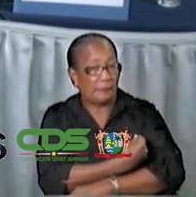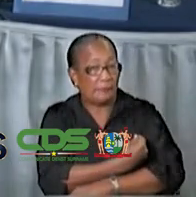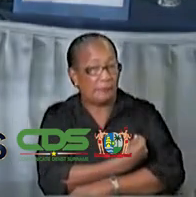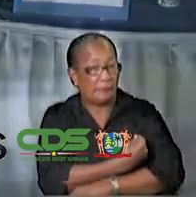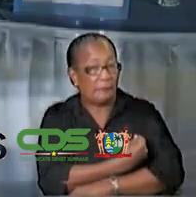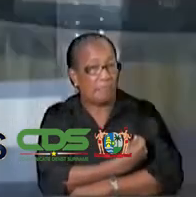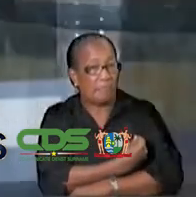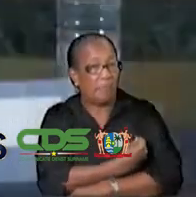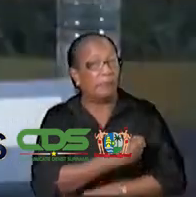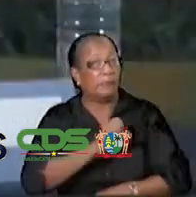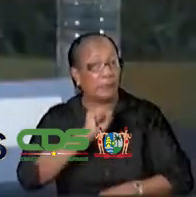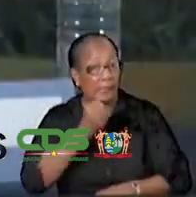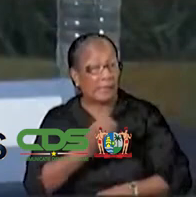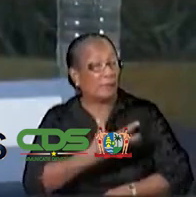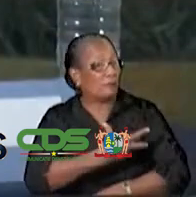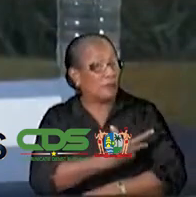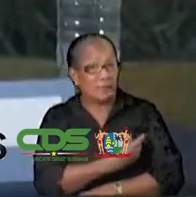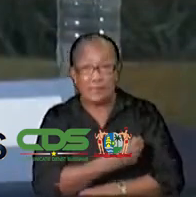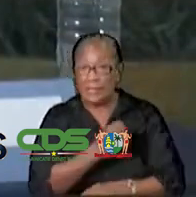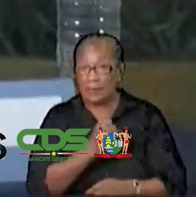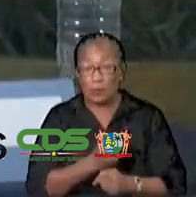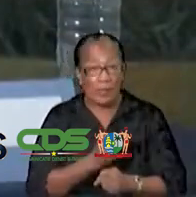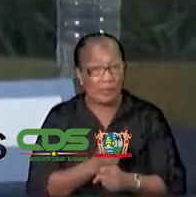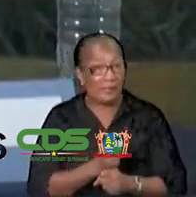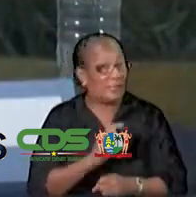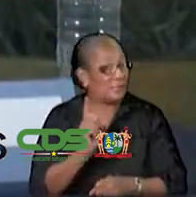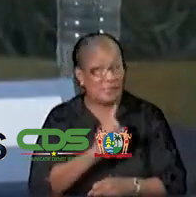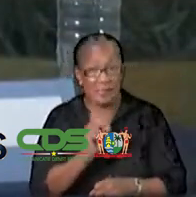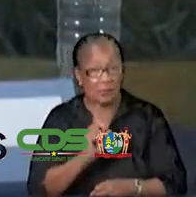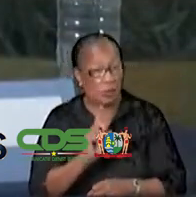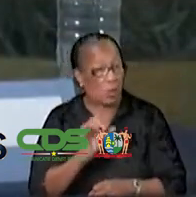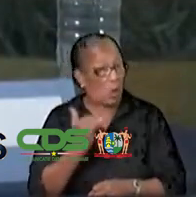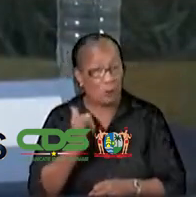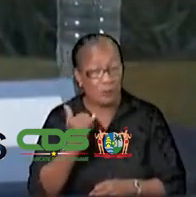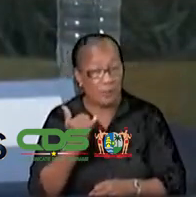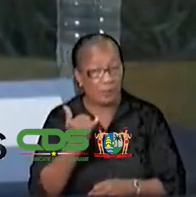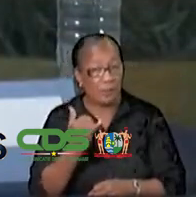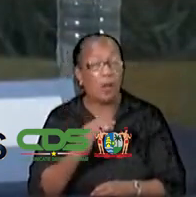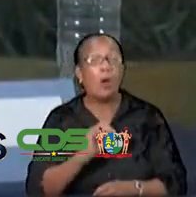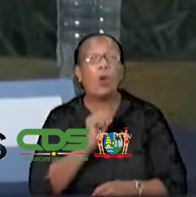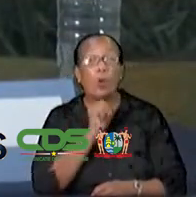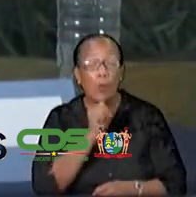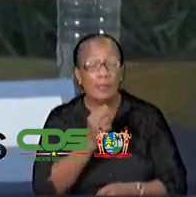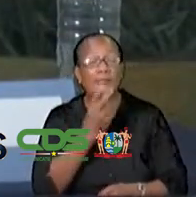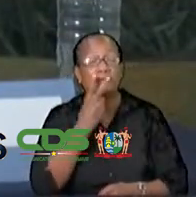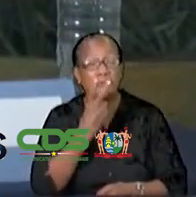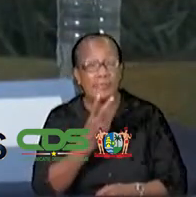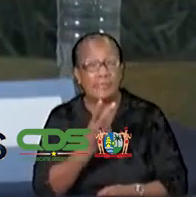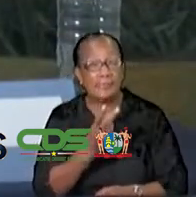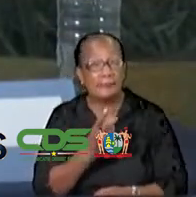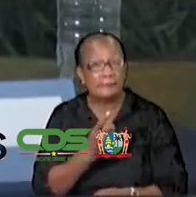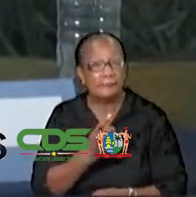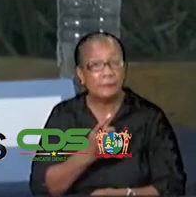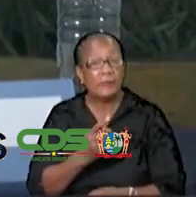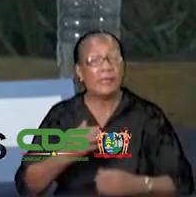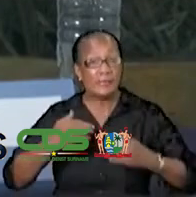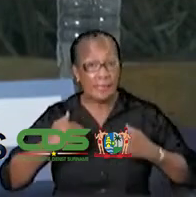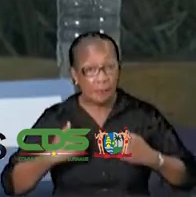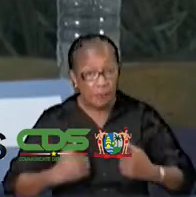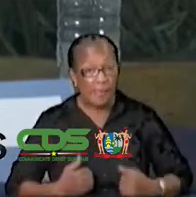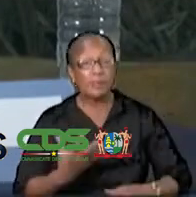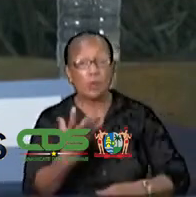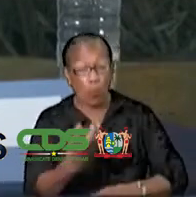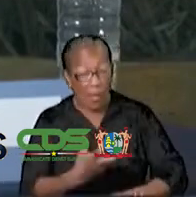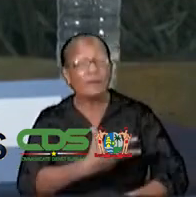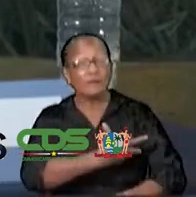Is het dan zo dat het vaccin helemaal niet werkt? Nee, dat is niet het geval. Wat je ziet is dat mensen die